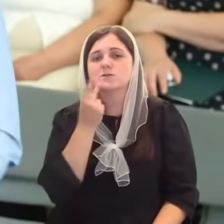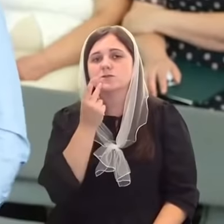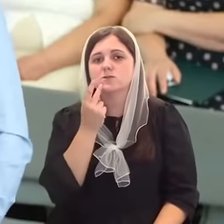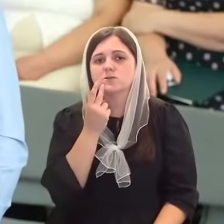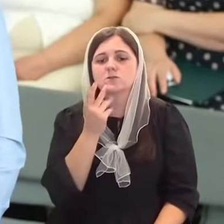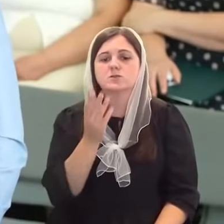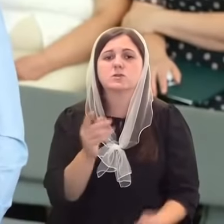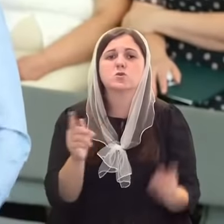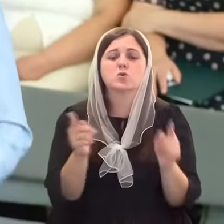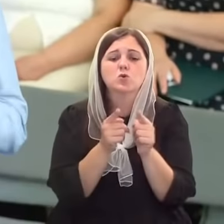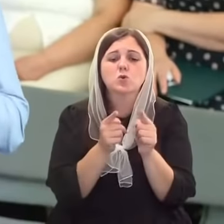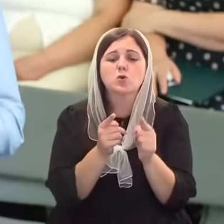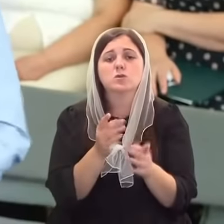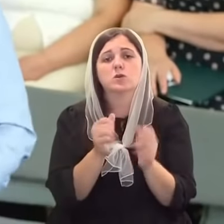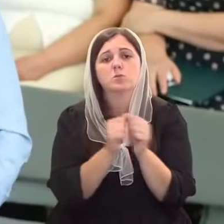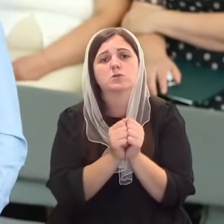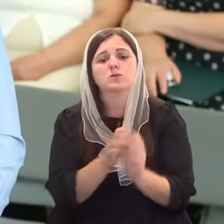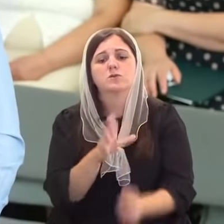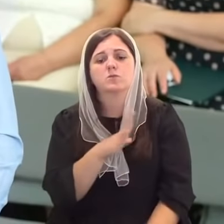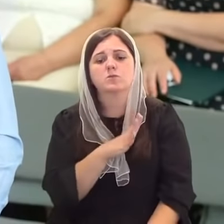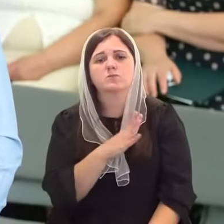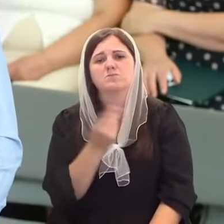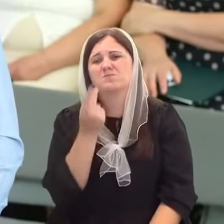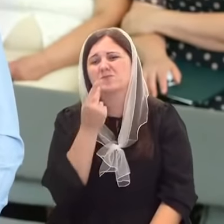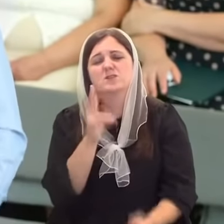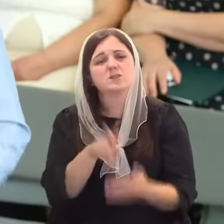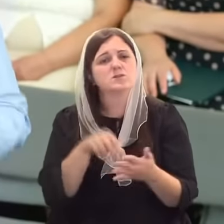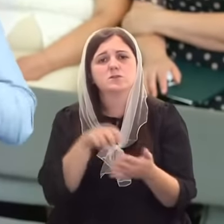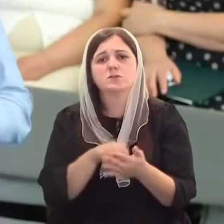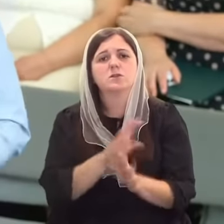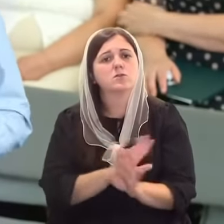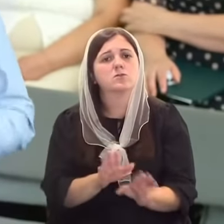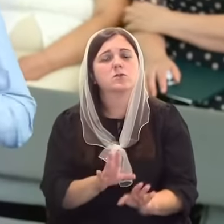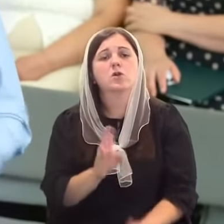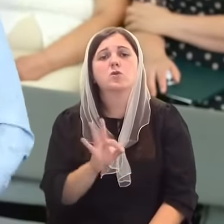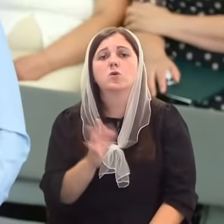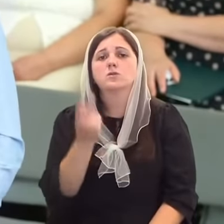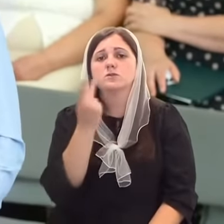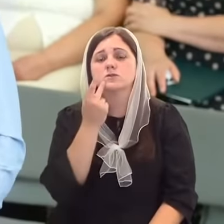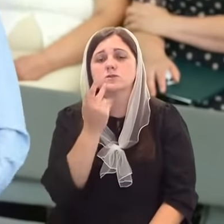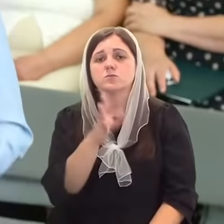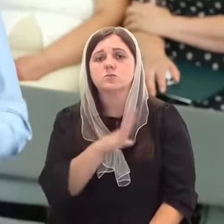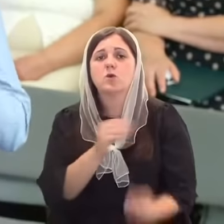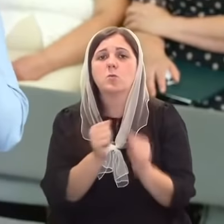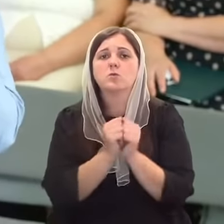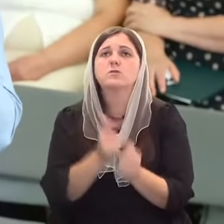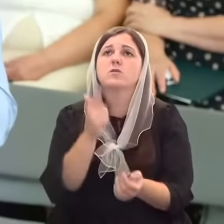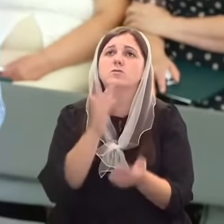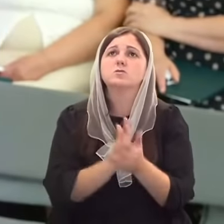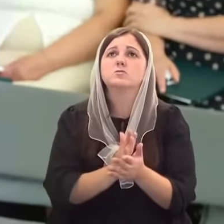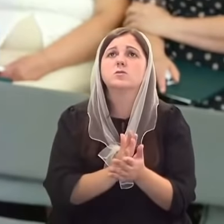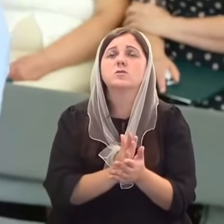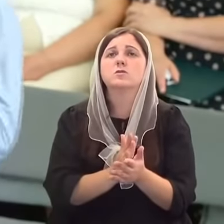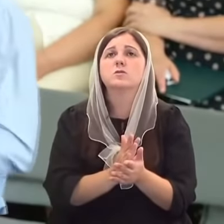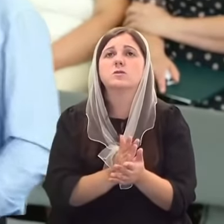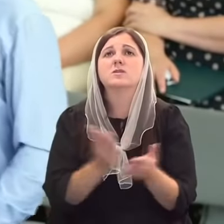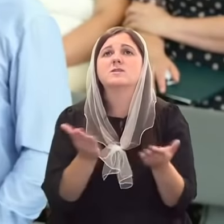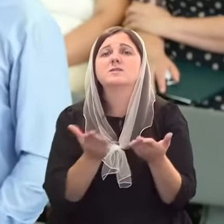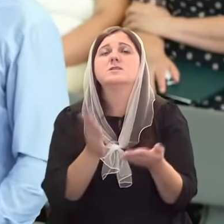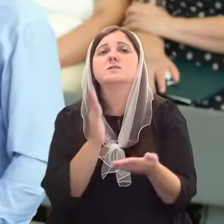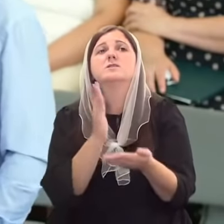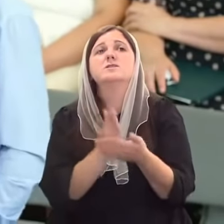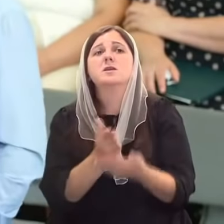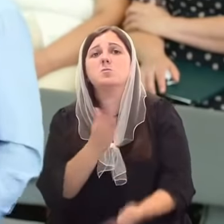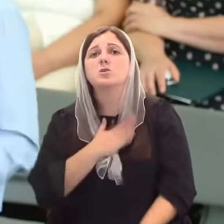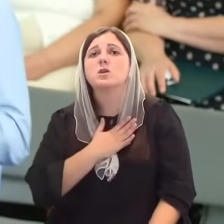была короткая молитва. Я не всегда молился на коленях. Но всегда у меня была молитва. Господь, где-то там есть